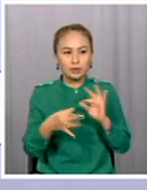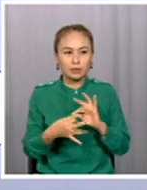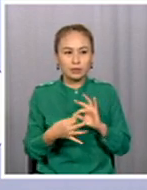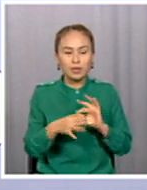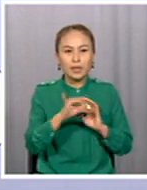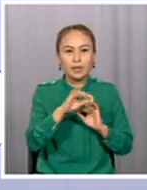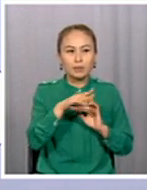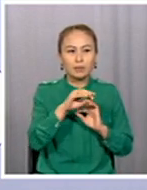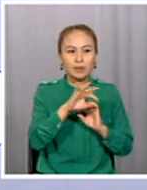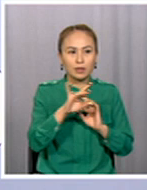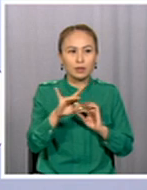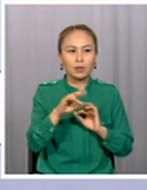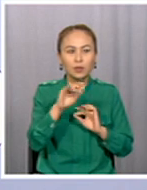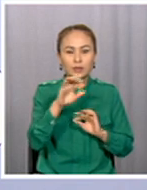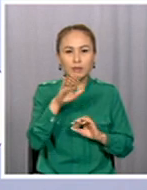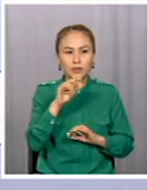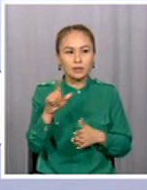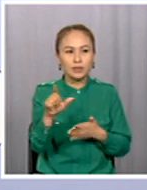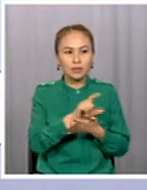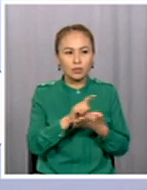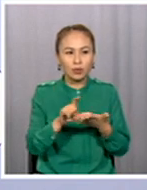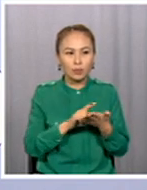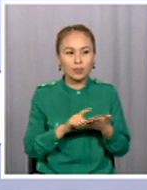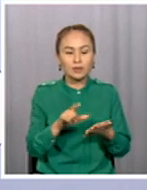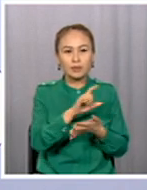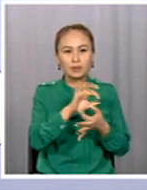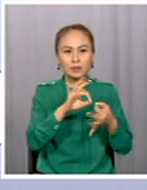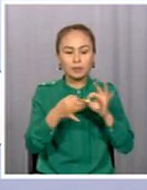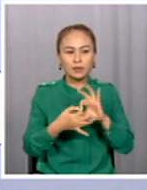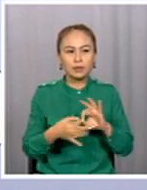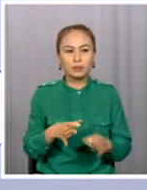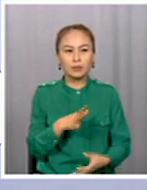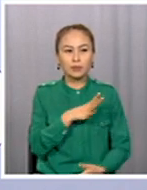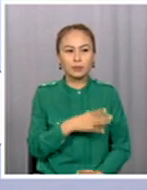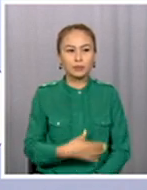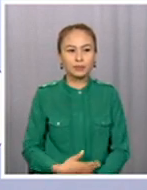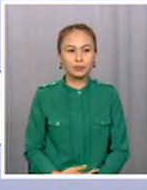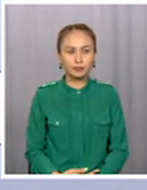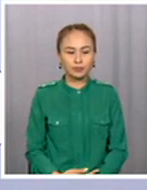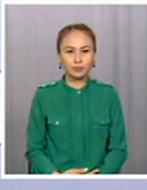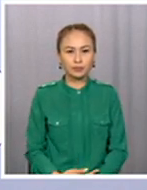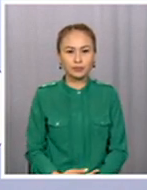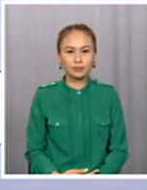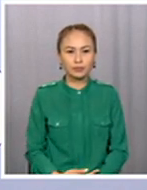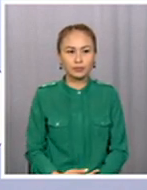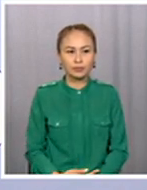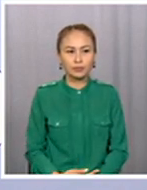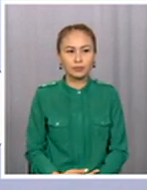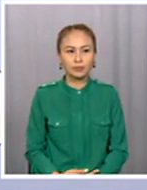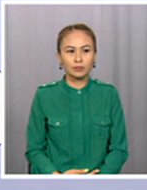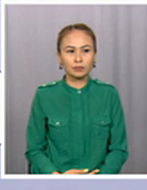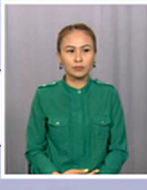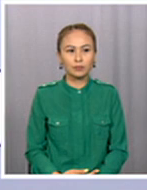сипаттадыңыз. Император Константиннің реформаларына сипаттама бердіңіз.